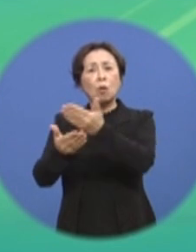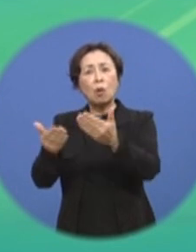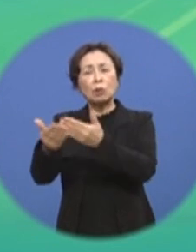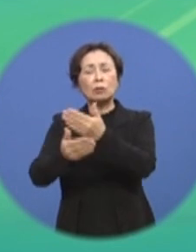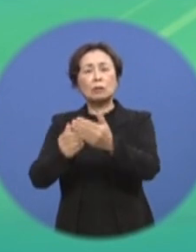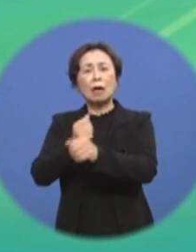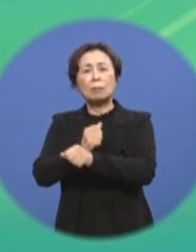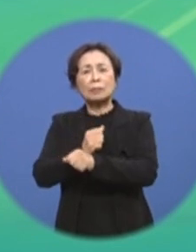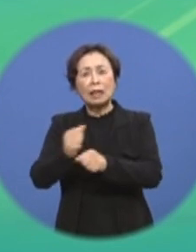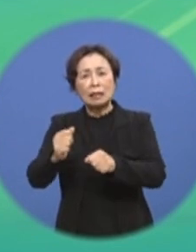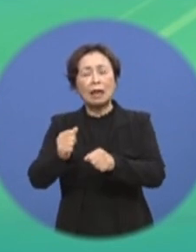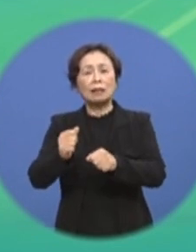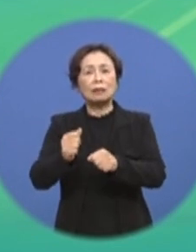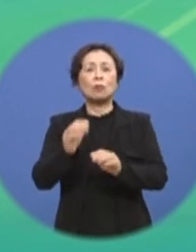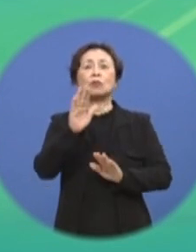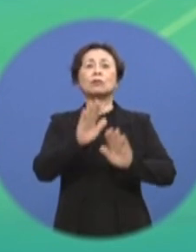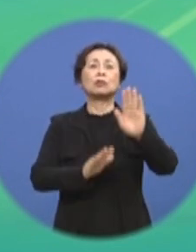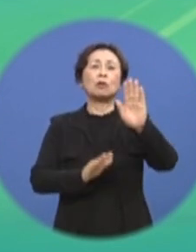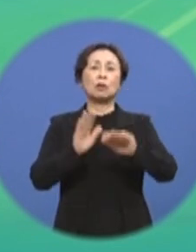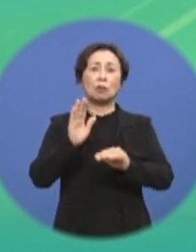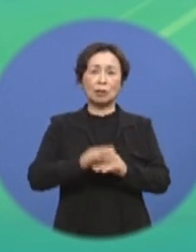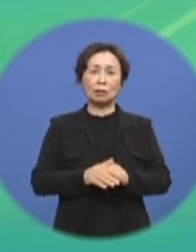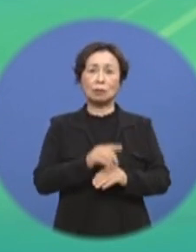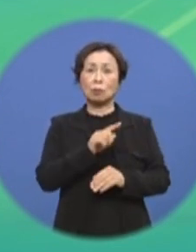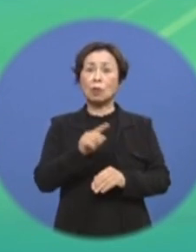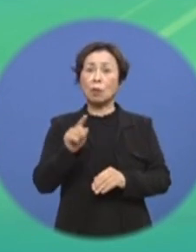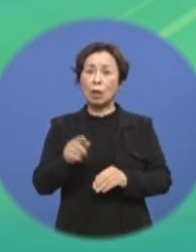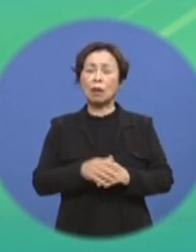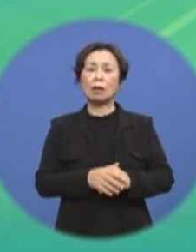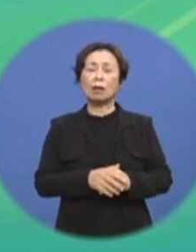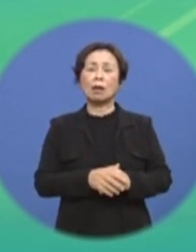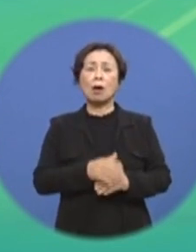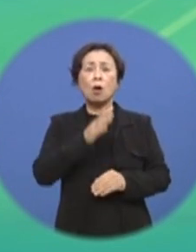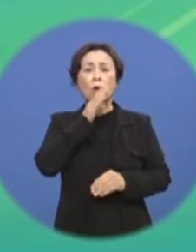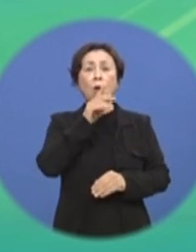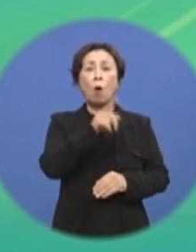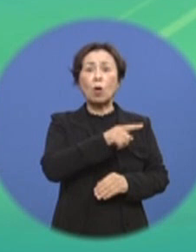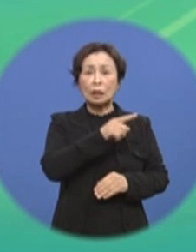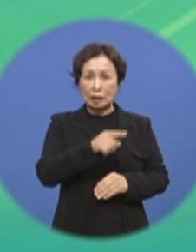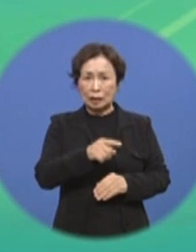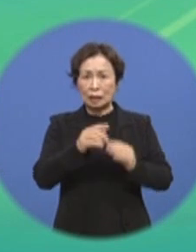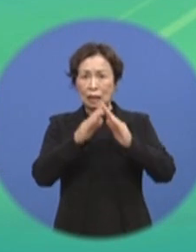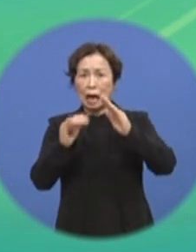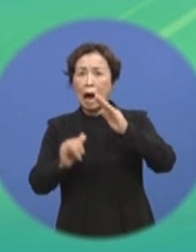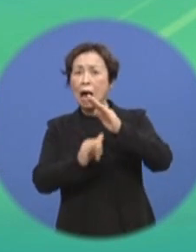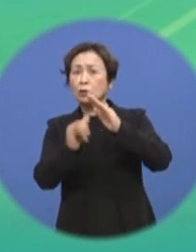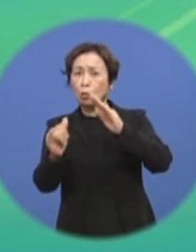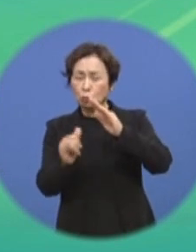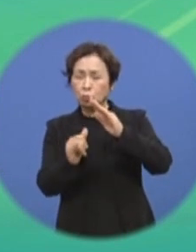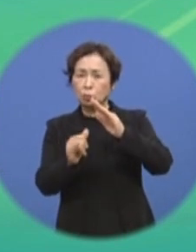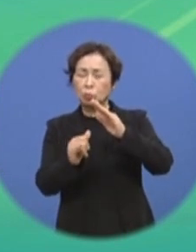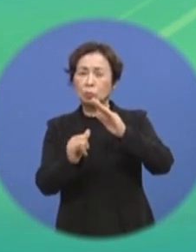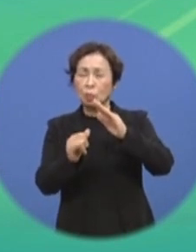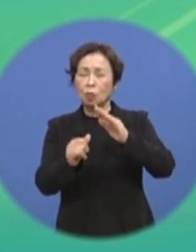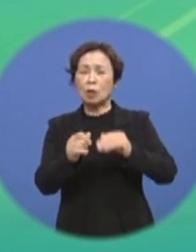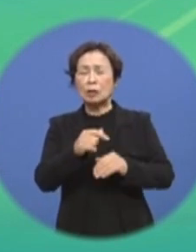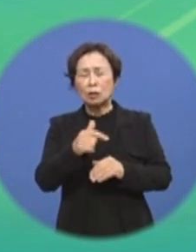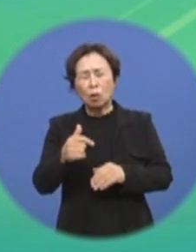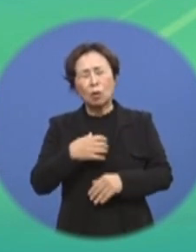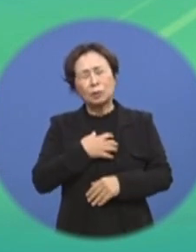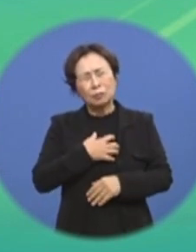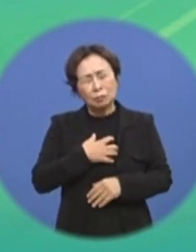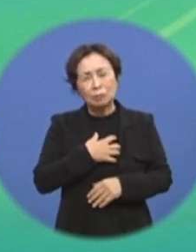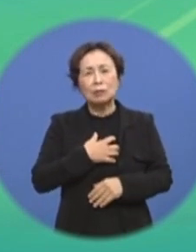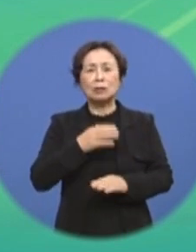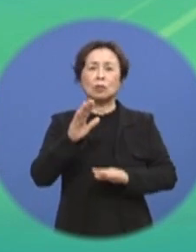ができない状態ですこの状態はご本人やご家族にとって非常につらい状態